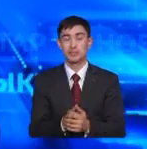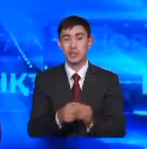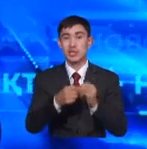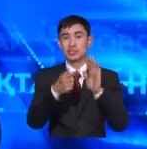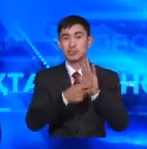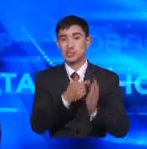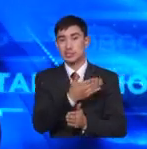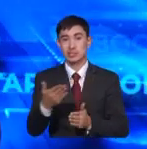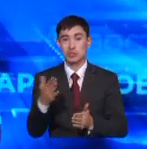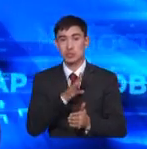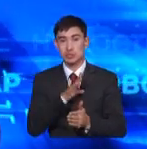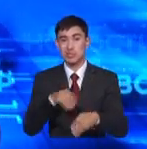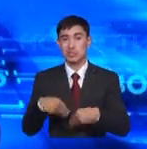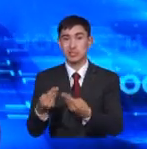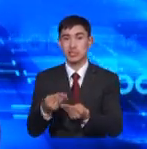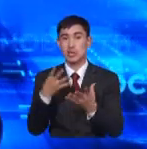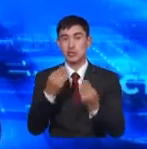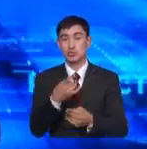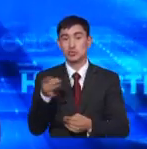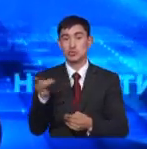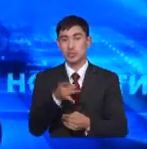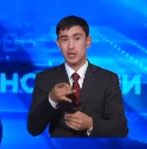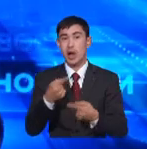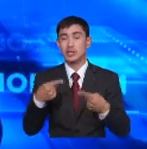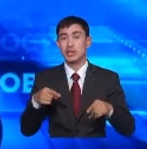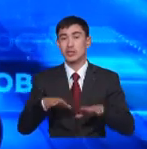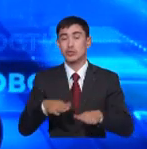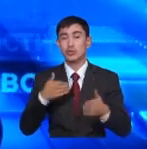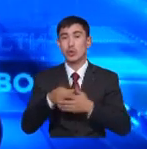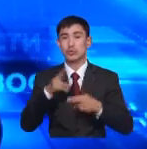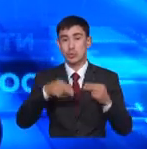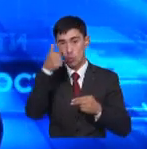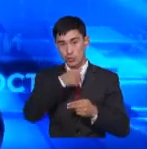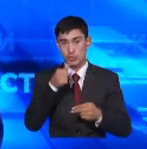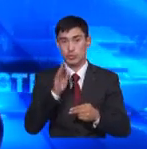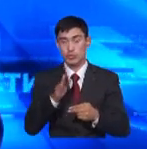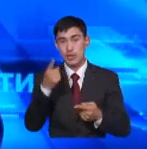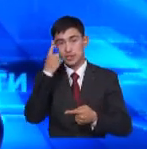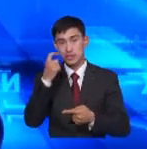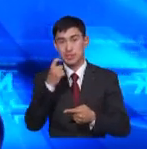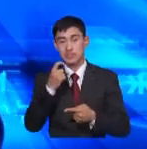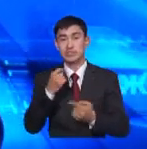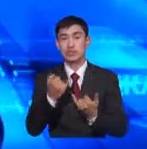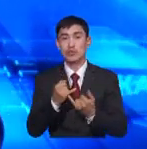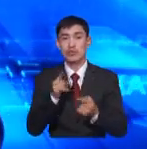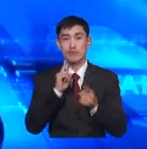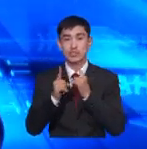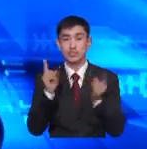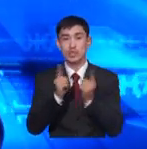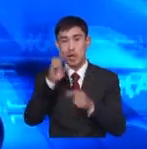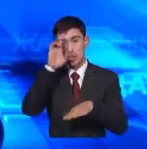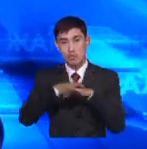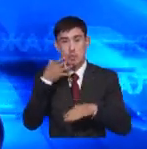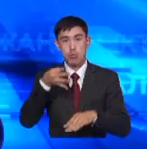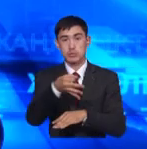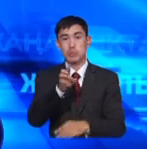населения 17 из них уже были сданы ко дню Республики остальные до конца года Об этом стало известно сегодня в ходе встречи